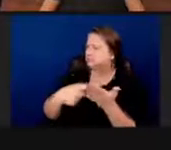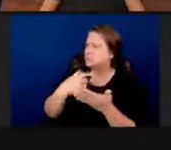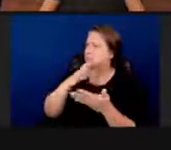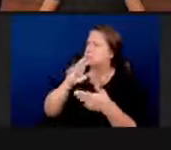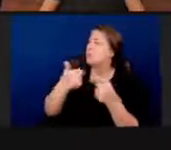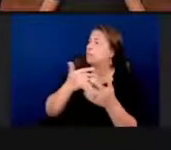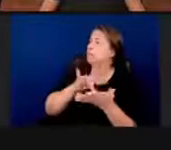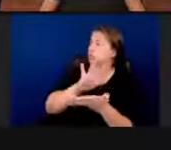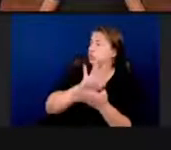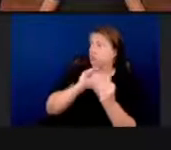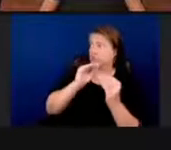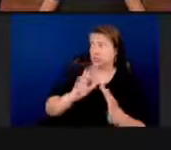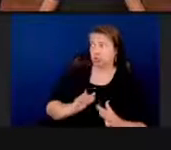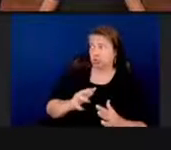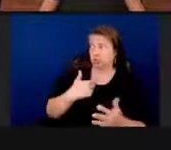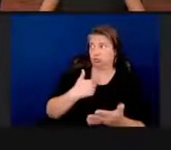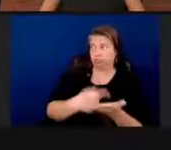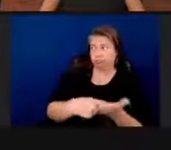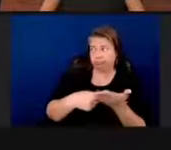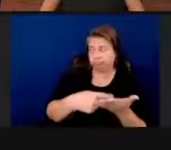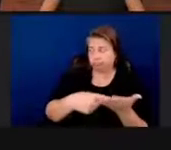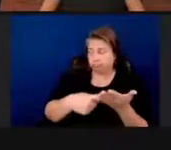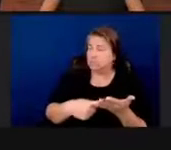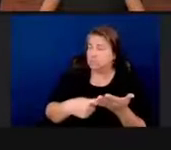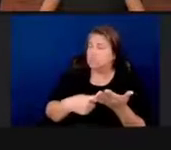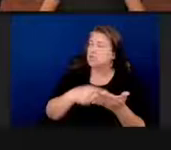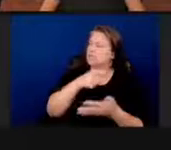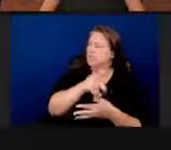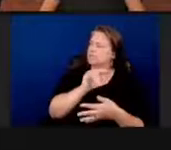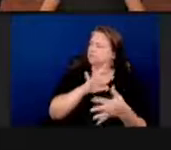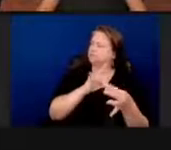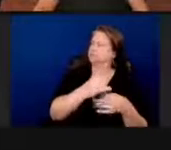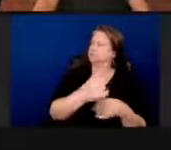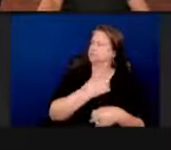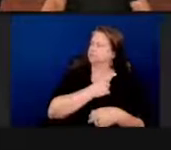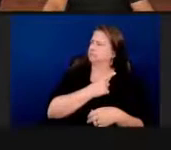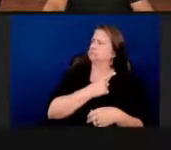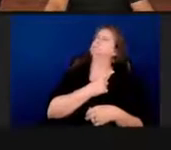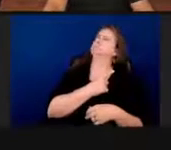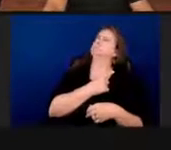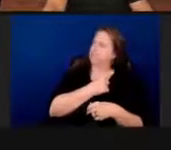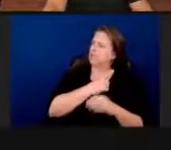الأخير عن الأرقام والبيانات،